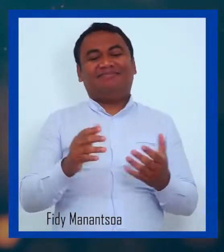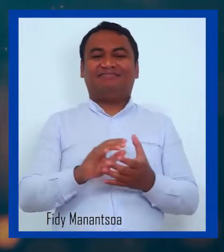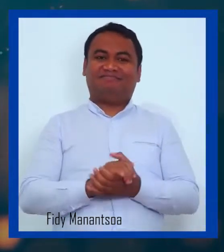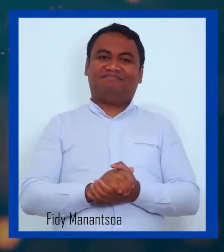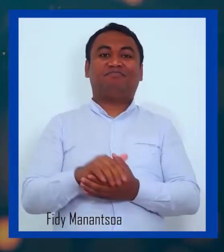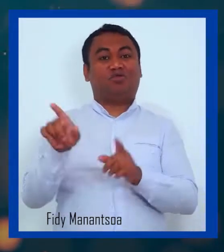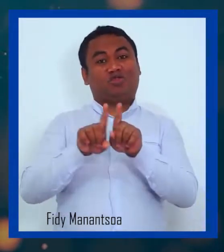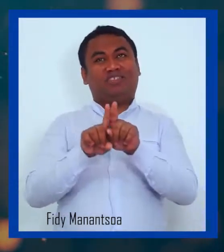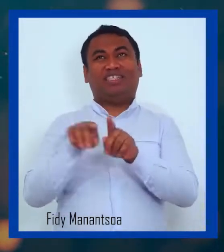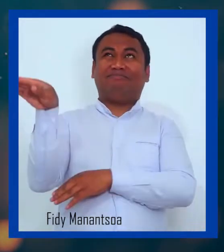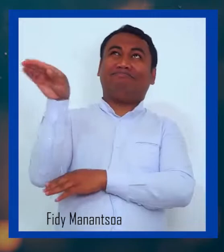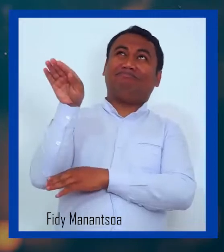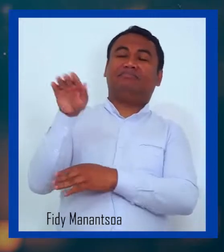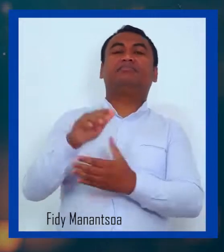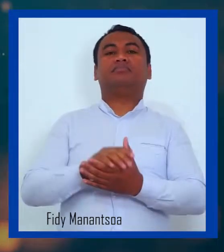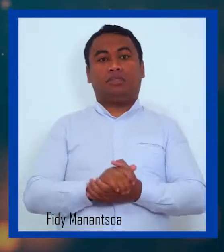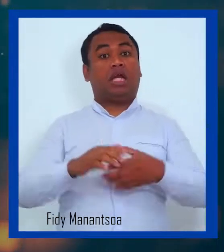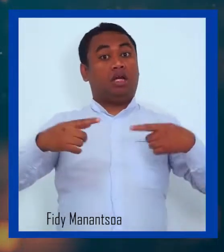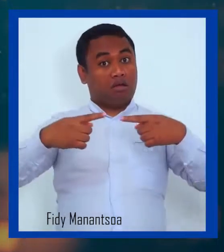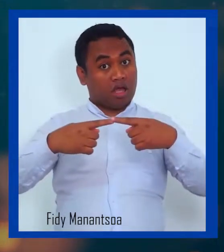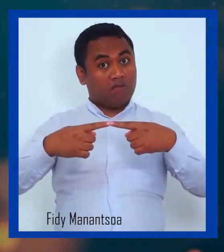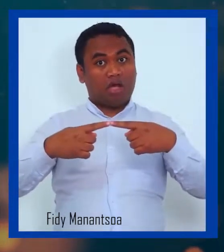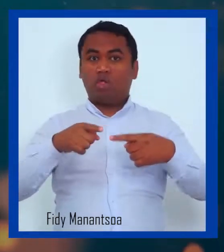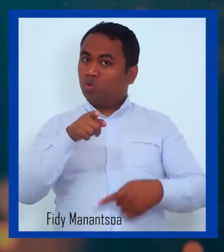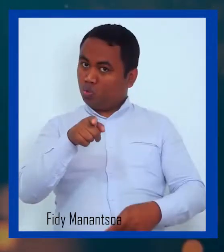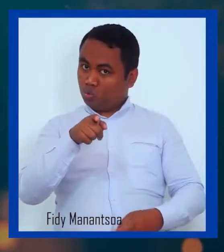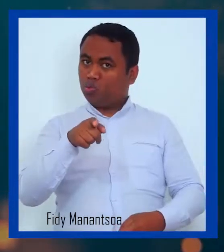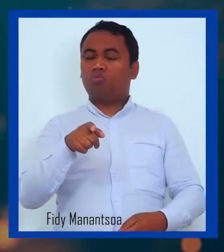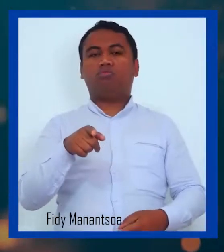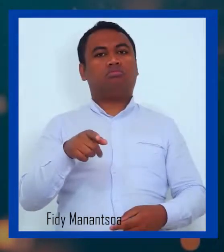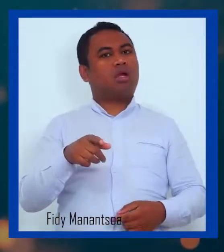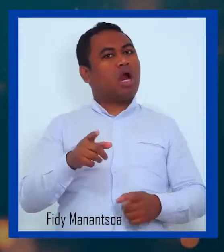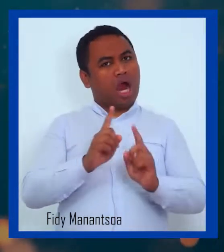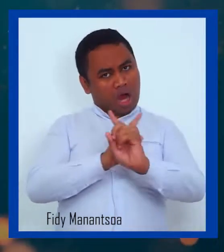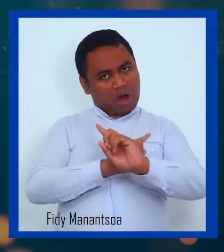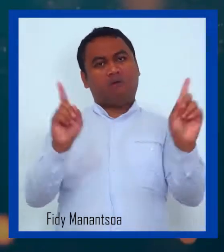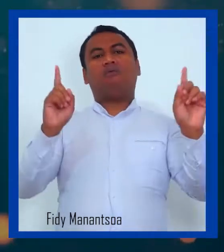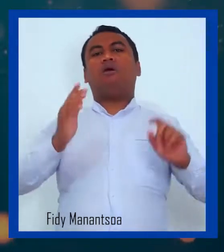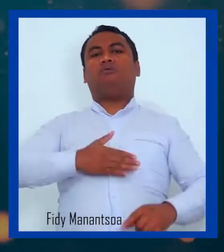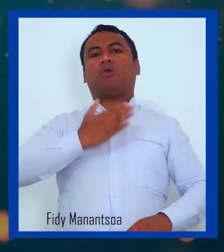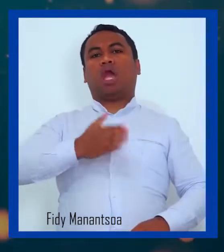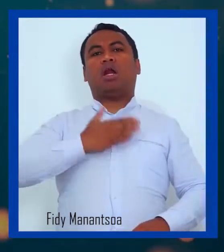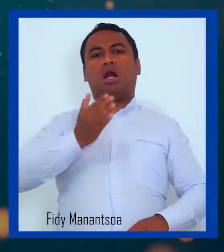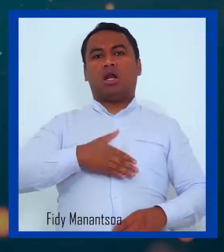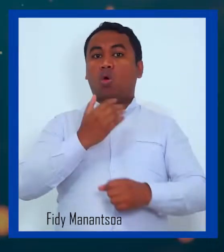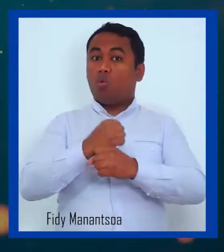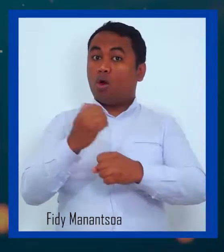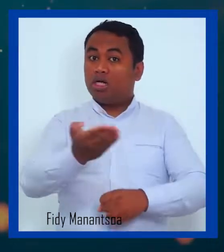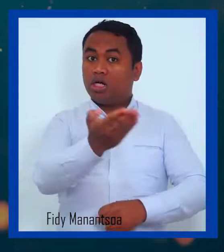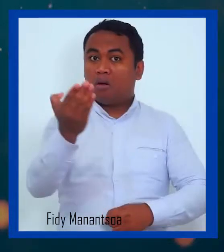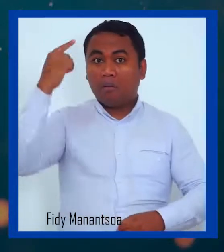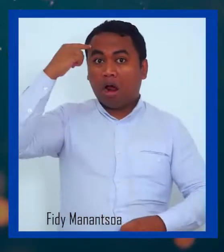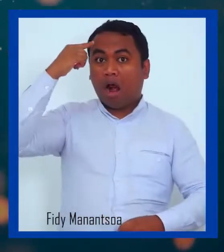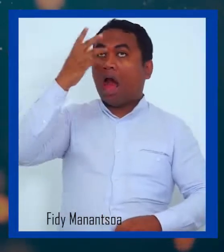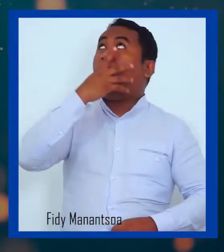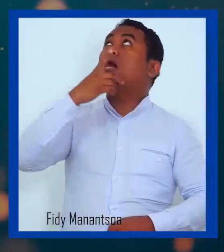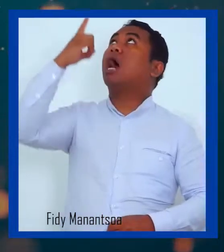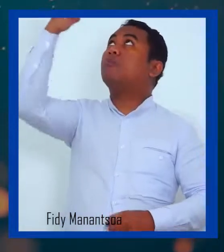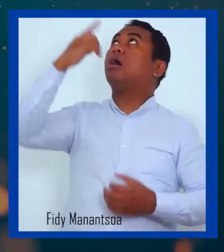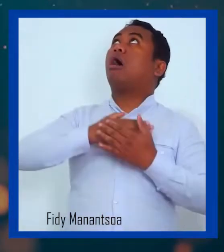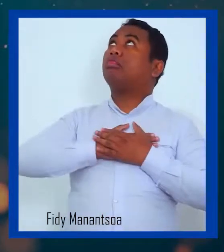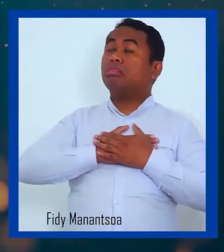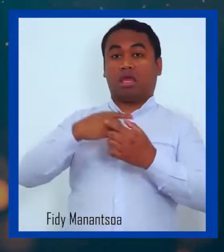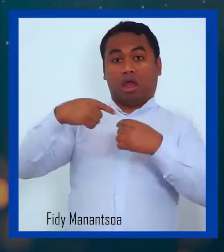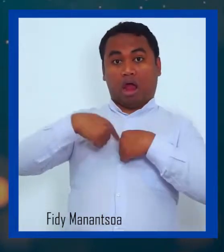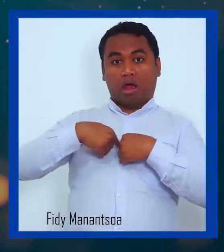ny fitiavan'Andriamanitra azy. Nefa ry havana dia tena manova zavatra be dia be eo amin'ny fiainantsika mihitsy ny finoantsika ny